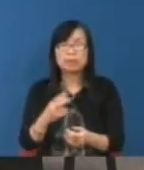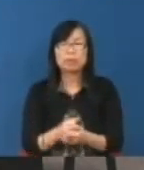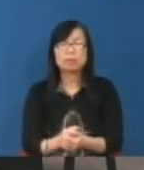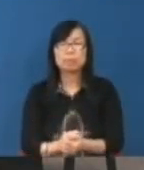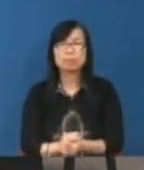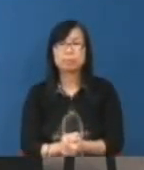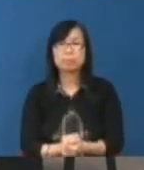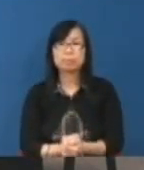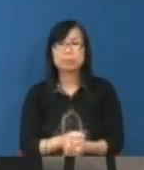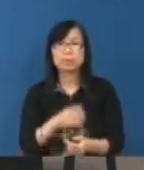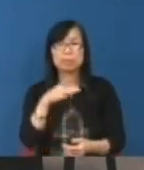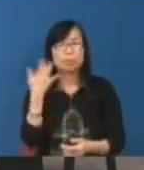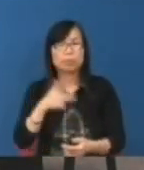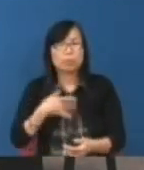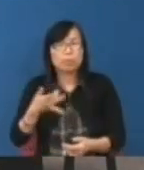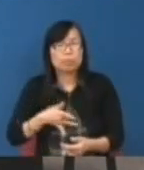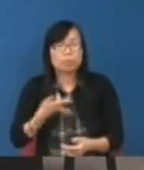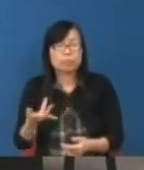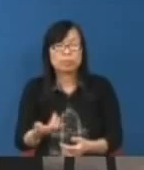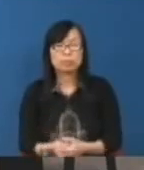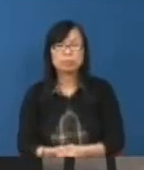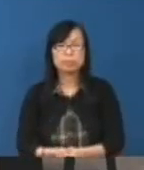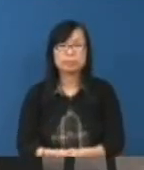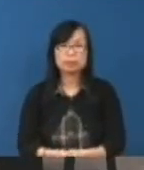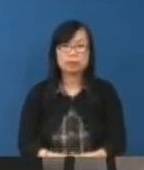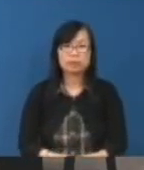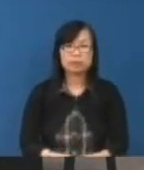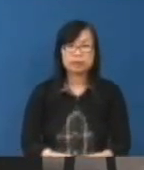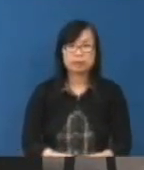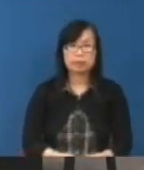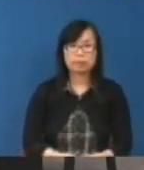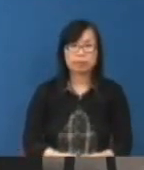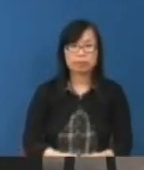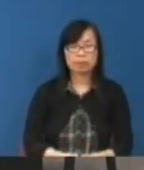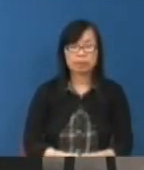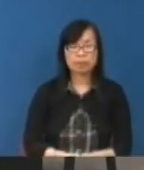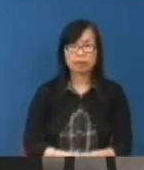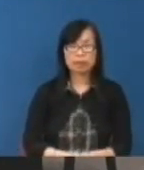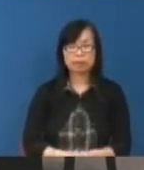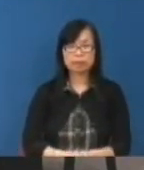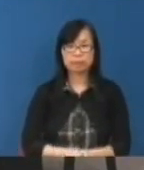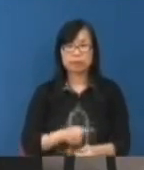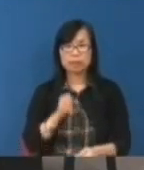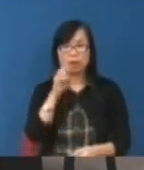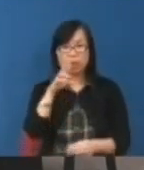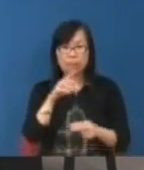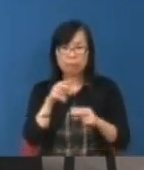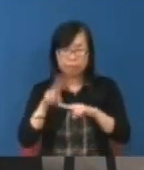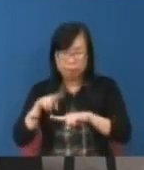的，沒有用的人，是不是？其實就是說中國